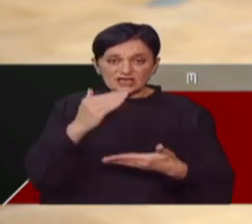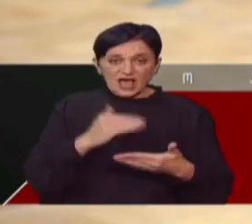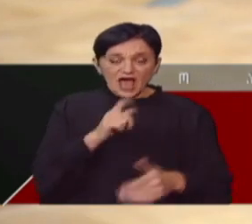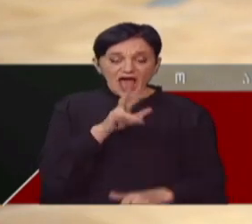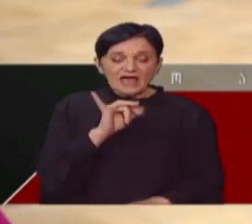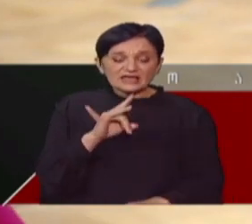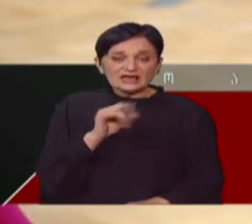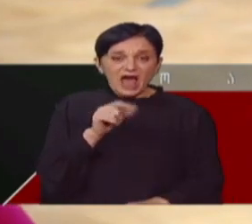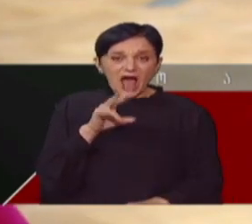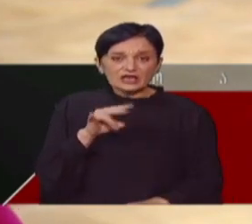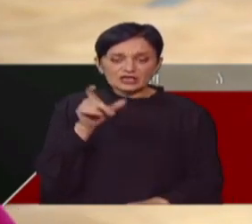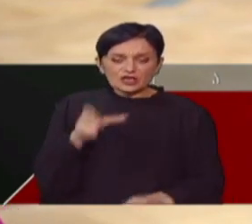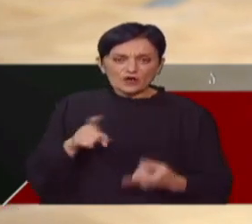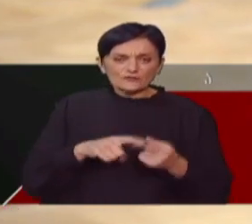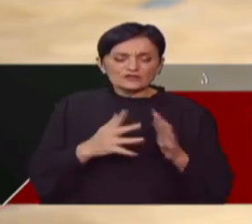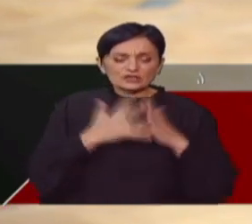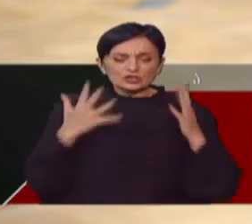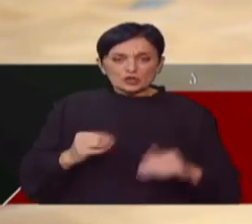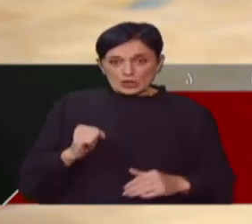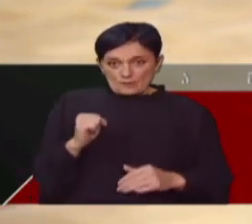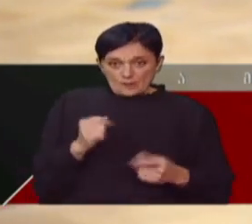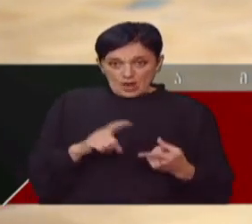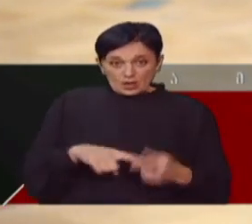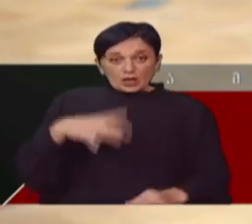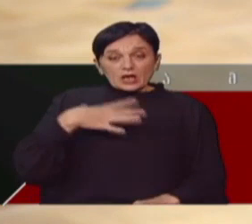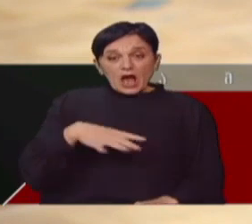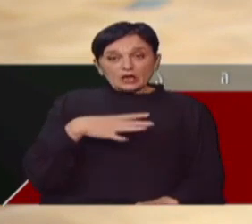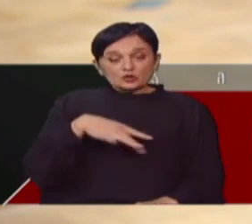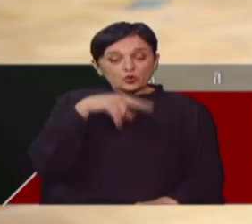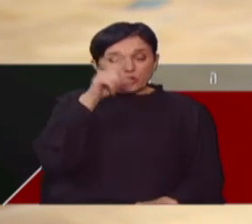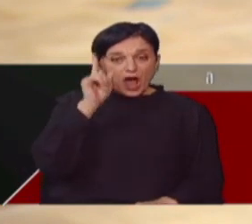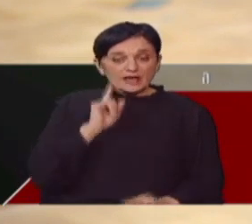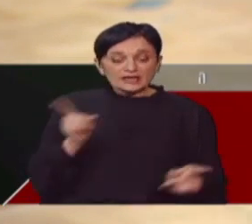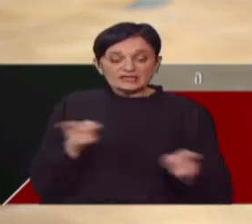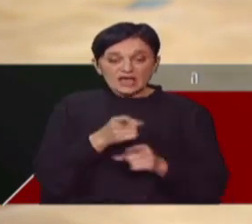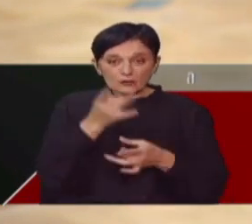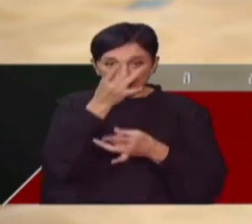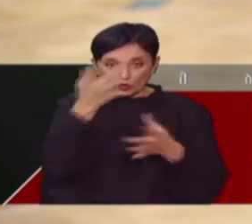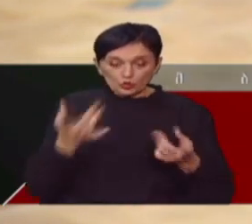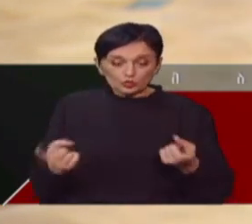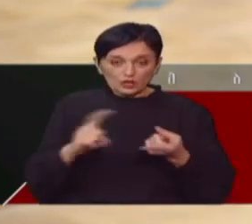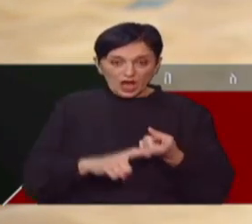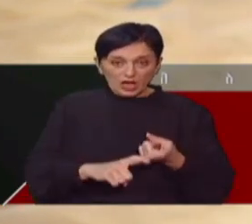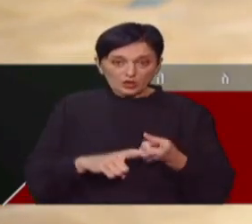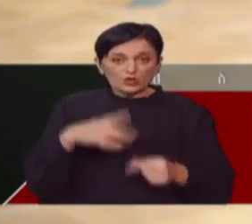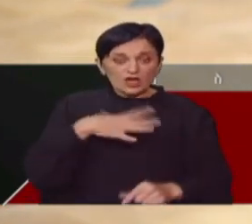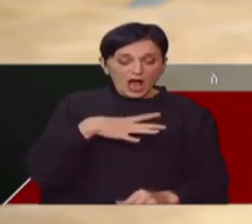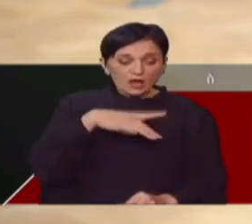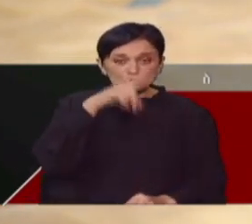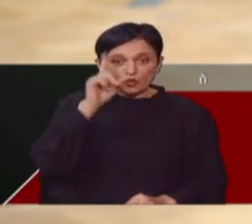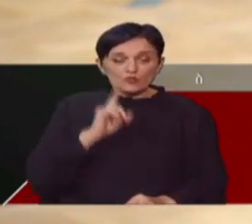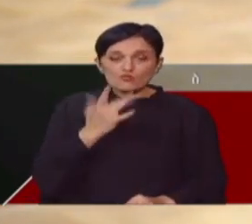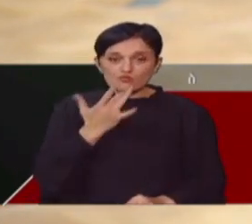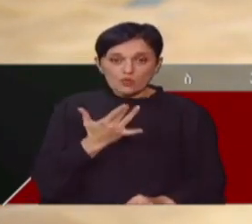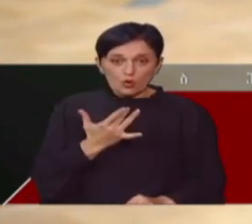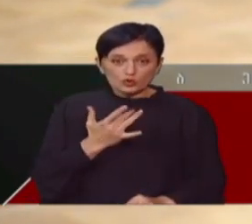ალიევის შესახებ, იმ დიდ მეგობრობის შესახებ, რაც ქართულ და აზერბაიჯანულ კულტურას აკავშირებდა, ქართულ და აზერბაიჯანულ პოლიტიკას